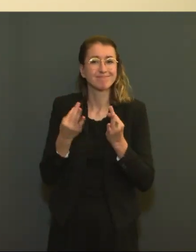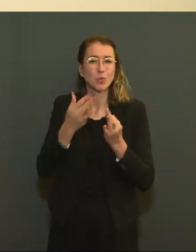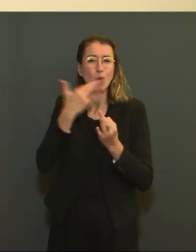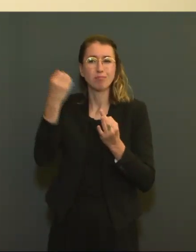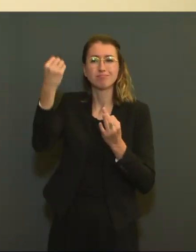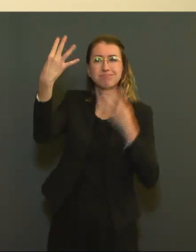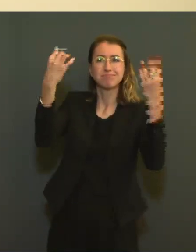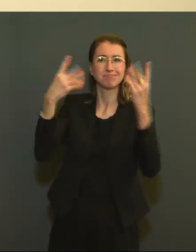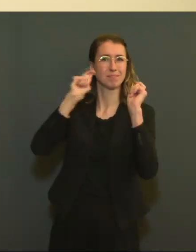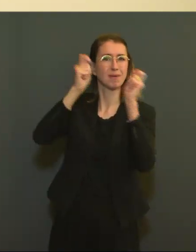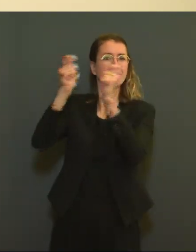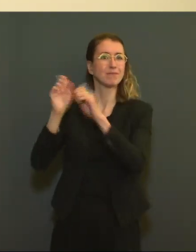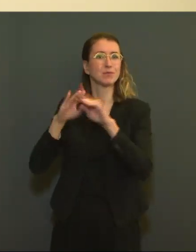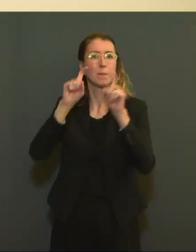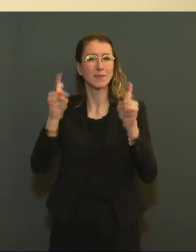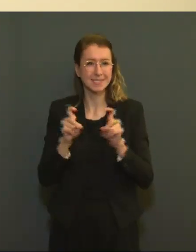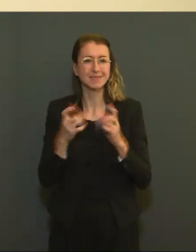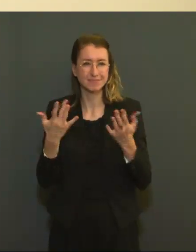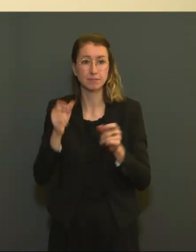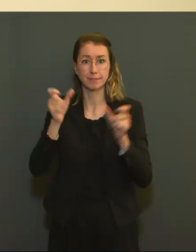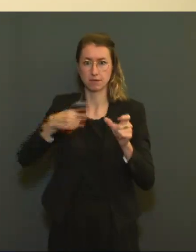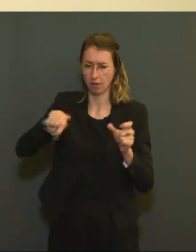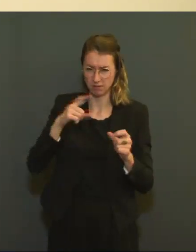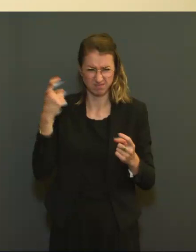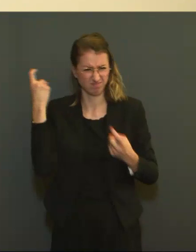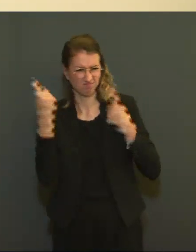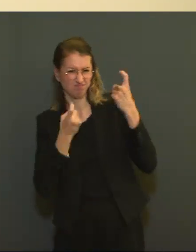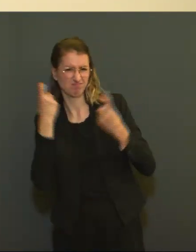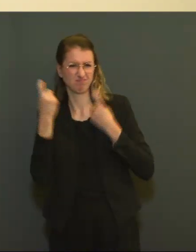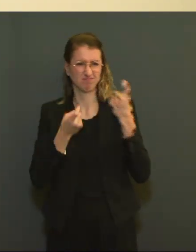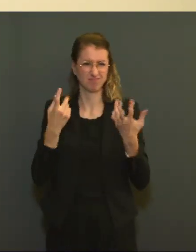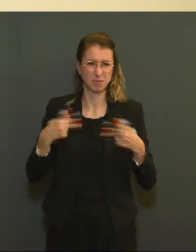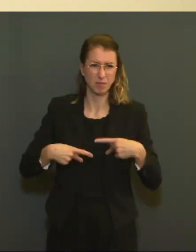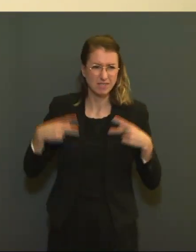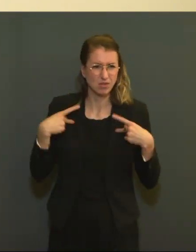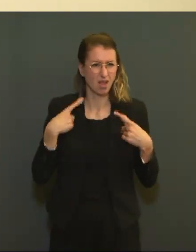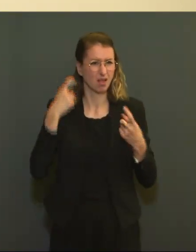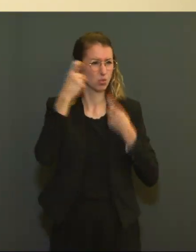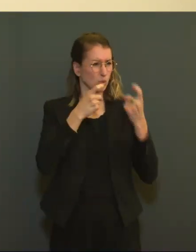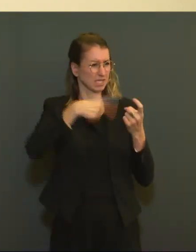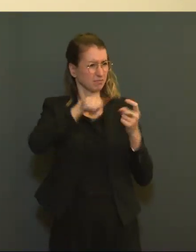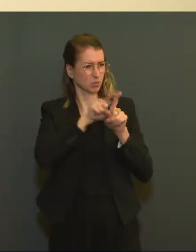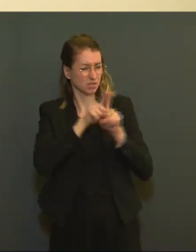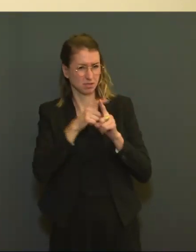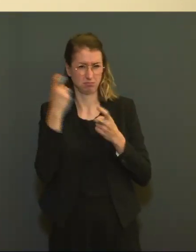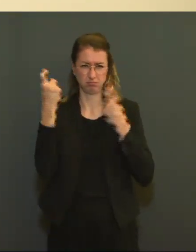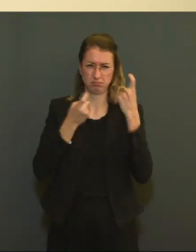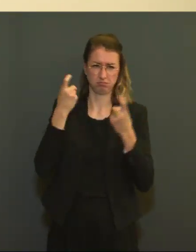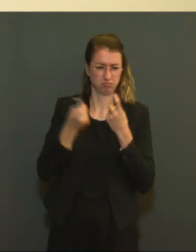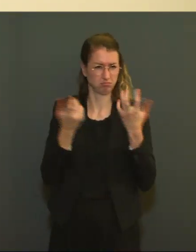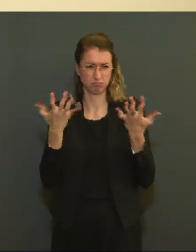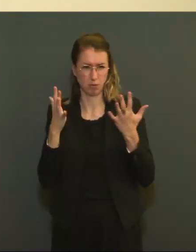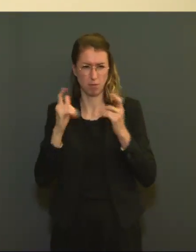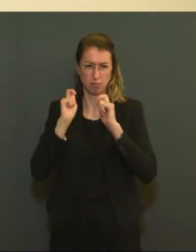On pose beaucoup de questions. Vous, en tant que citoyen, aussi les professionnels du tourisme, bien sûr, les professionnels des déplacements, concernant le